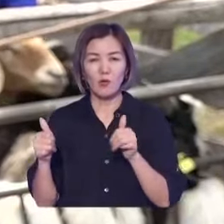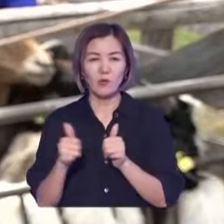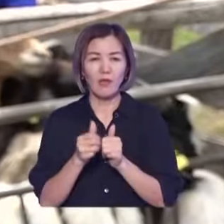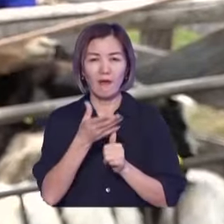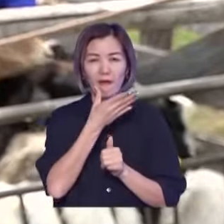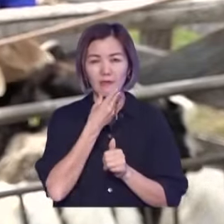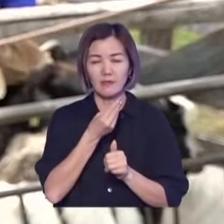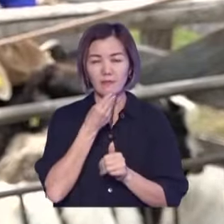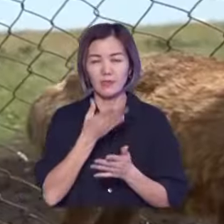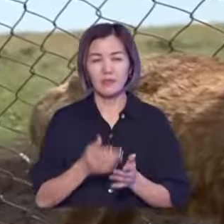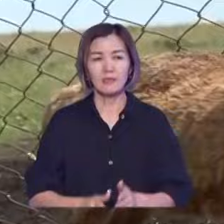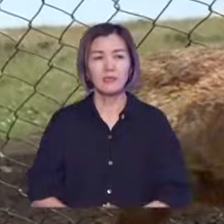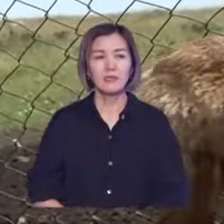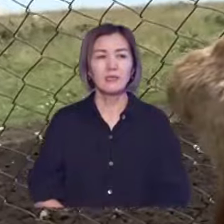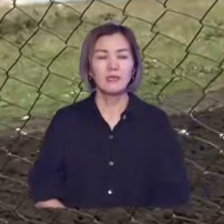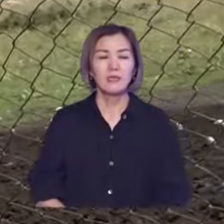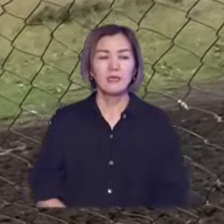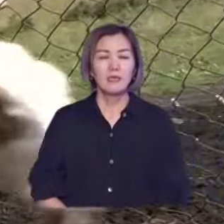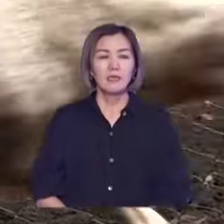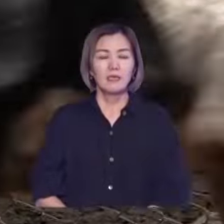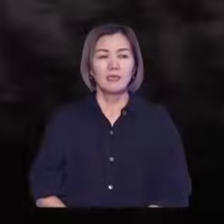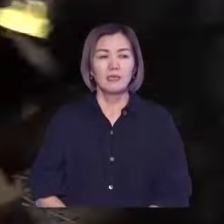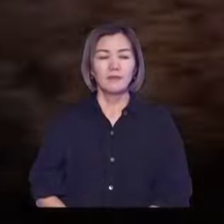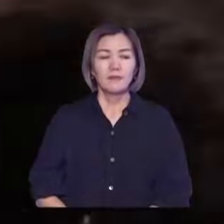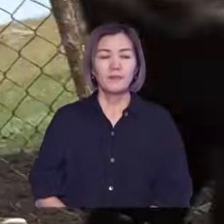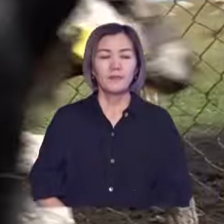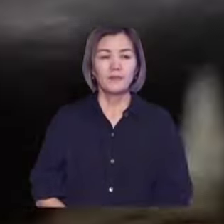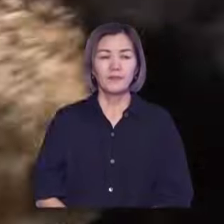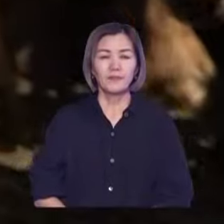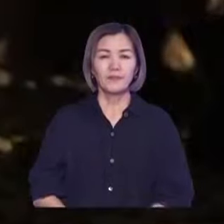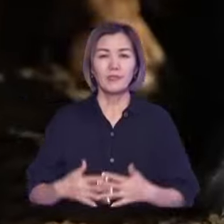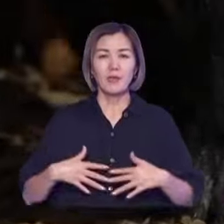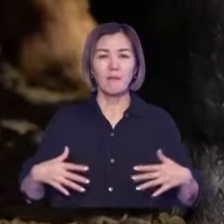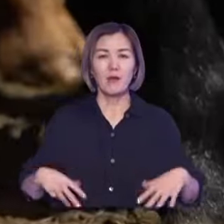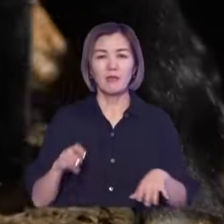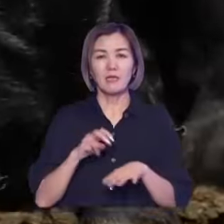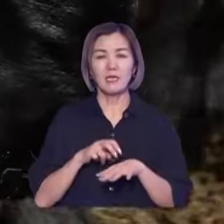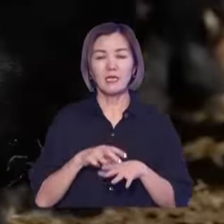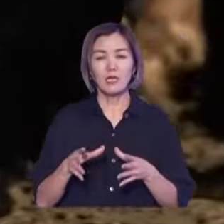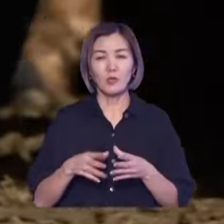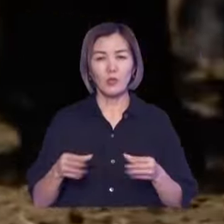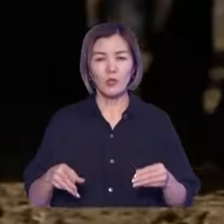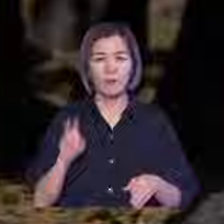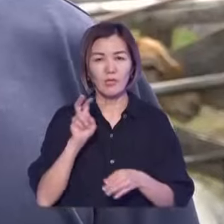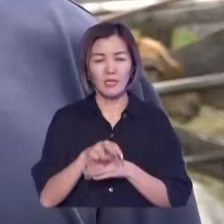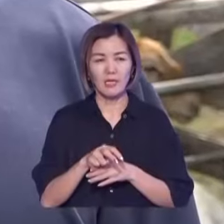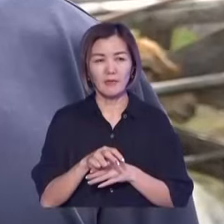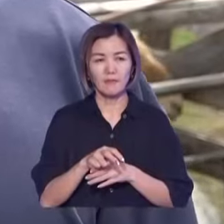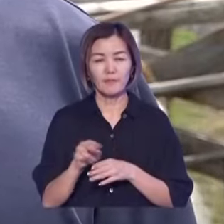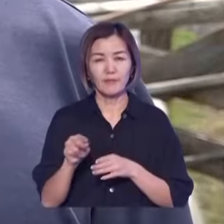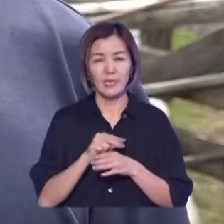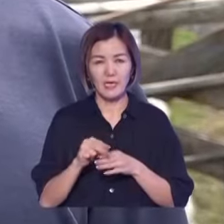бил жақсы болып тұр. Жылда біздің мына мал дәрігерлеріміз өздері көктемде келіп, бәрін